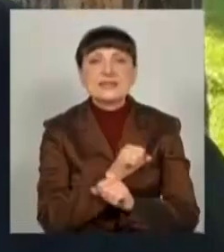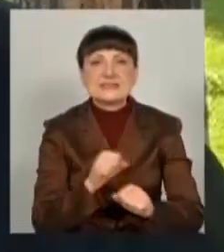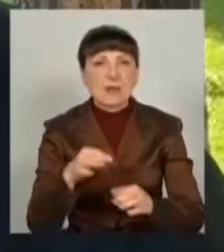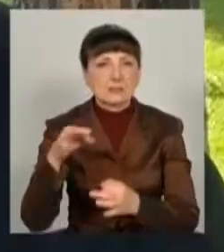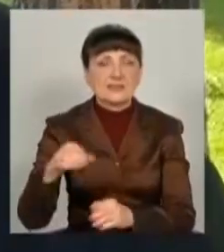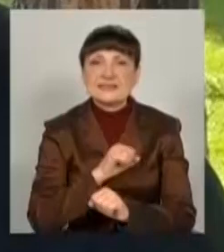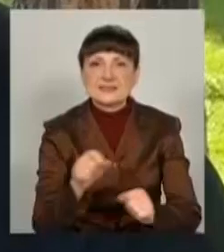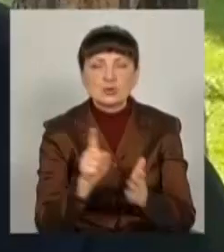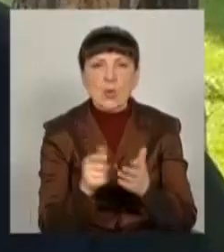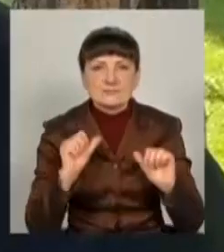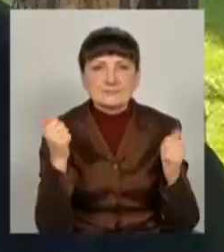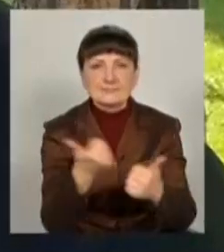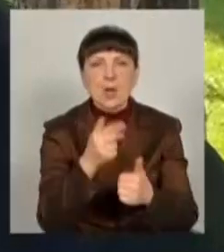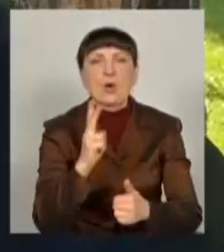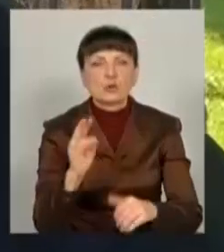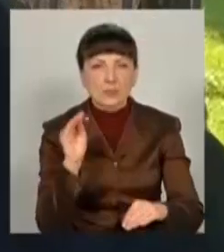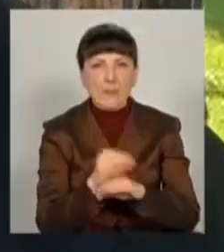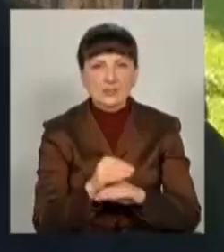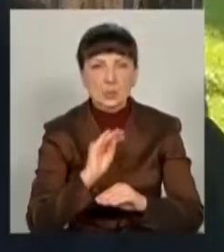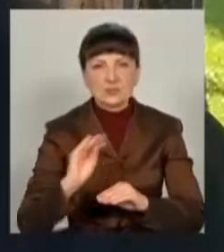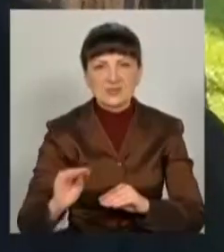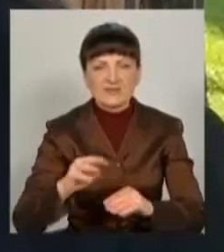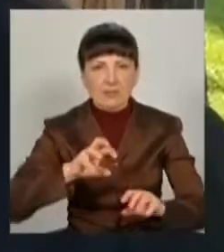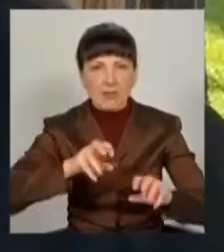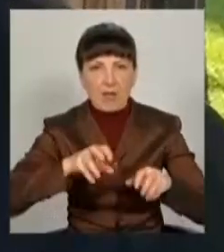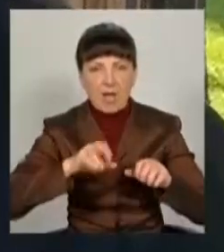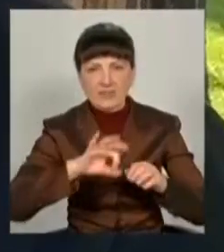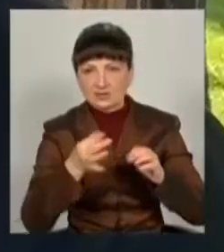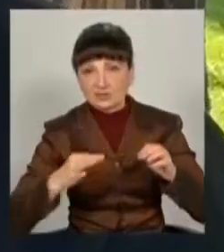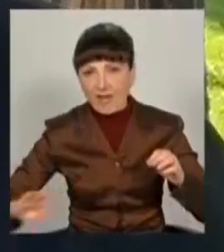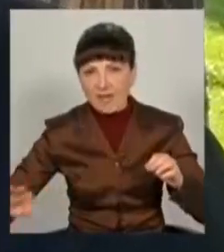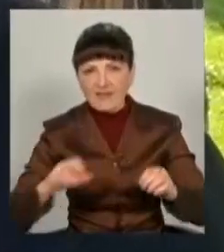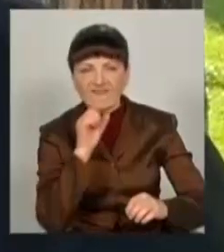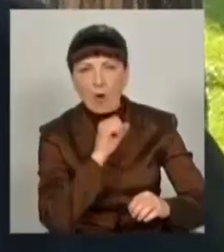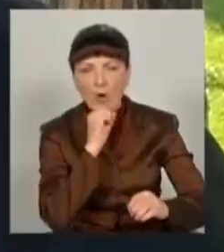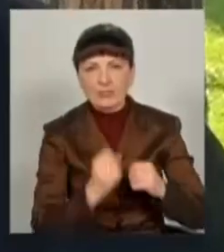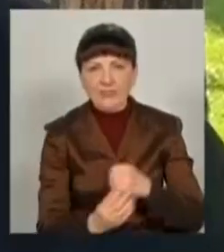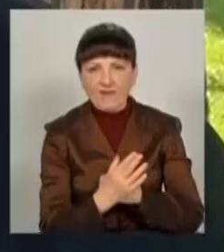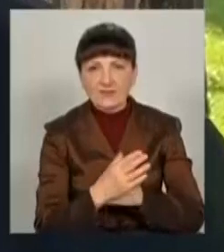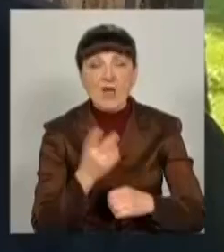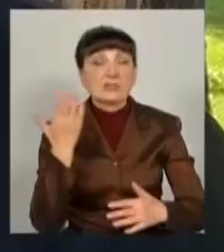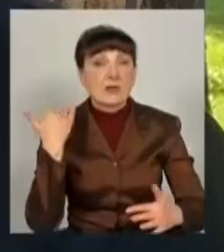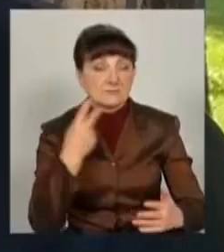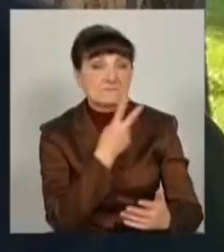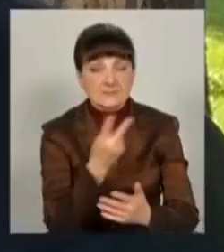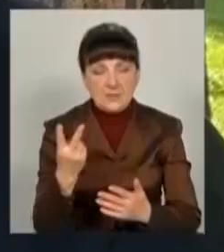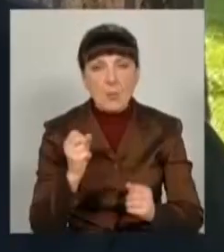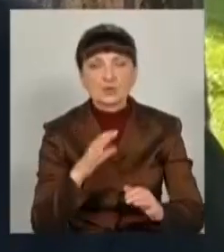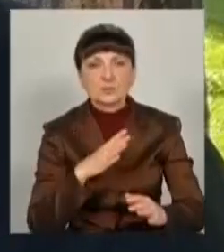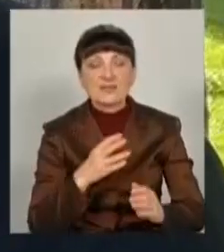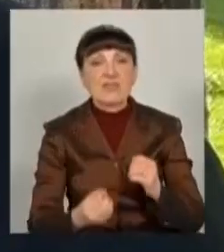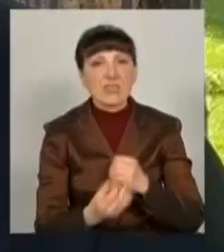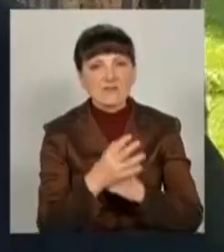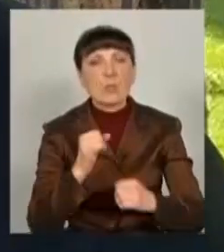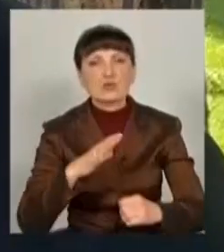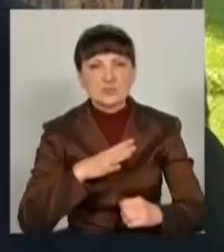оставлять открытой кто-то здесь дополнительно установил краны со шлангами для слива нефти таковы были наши предварительные прогнозы что